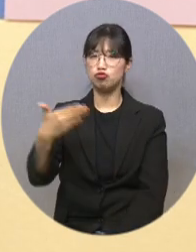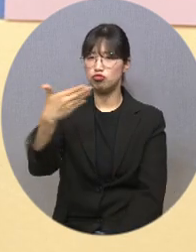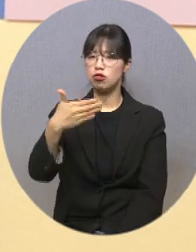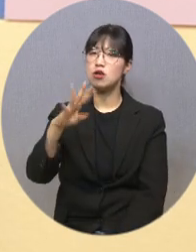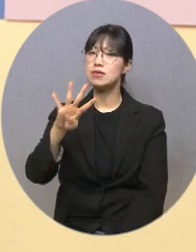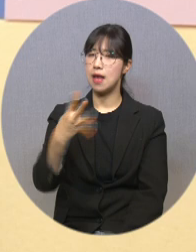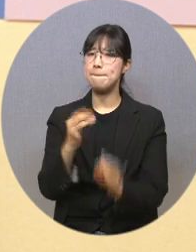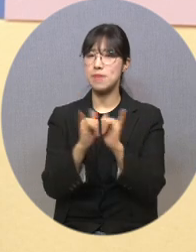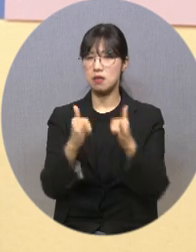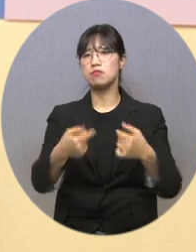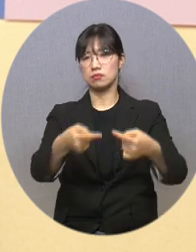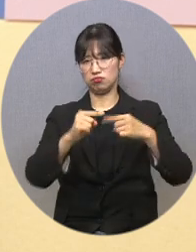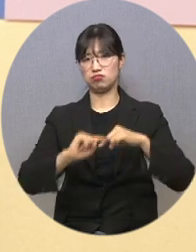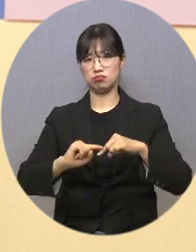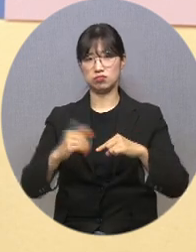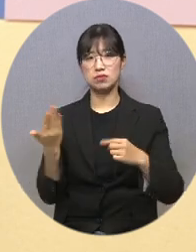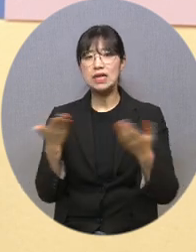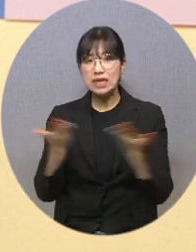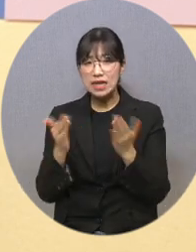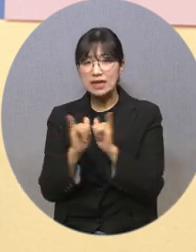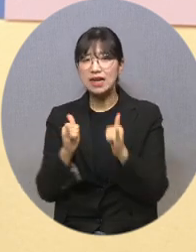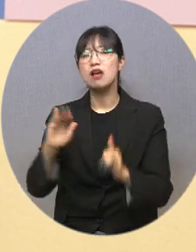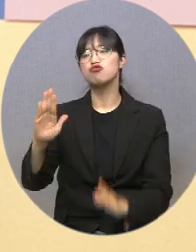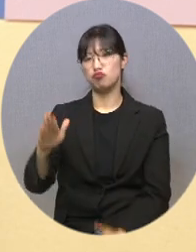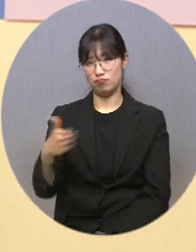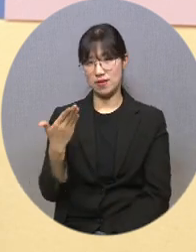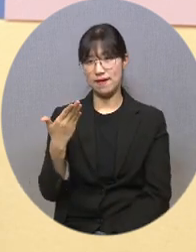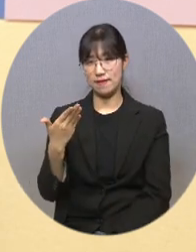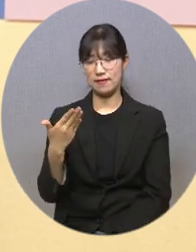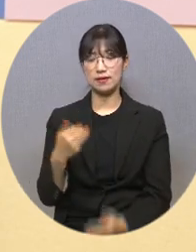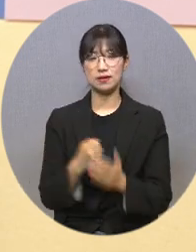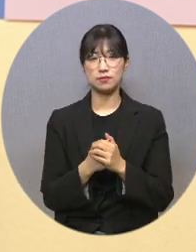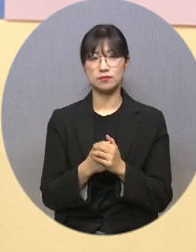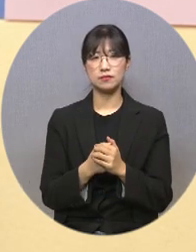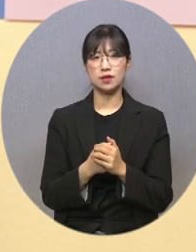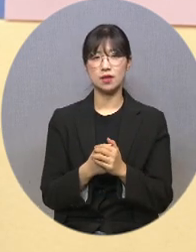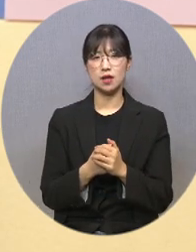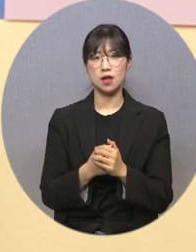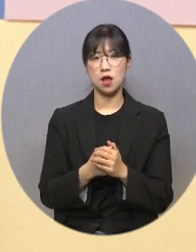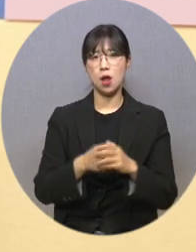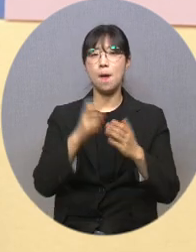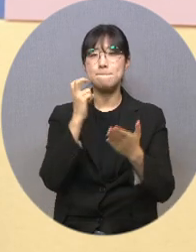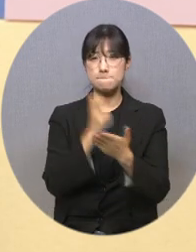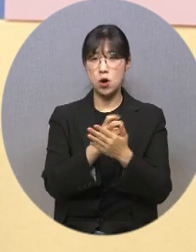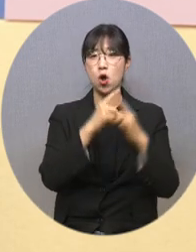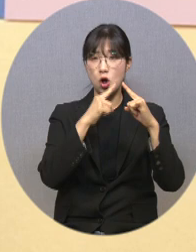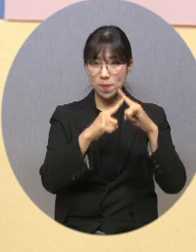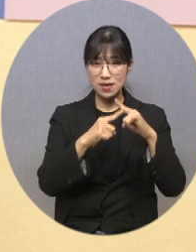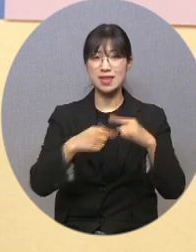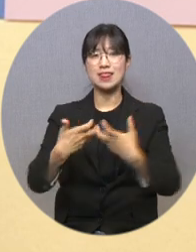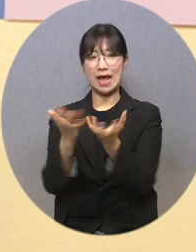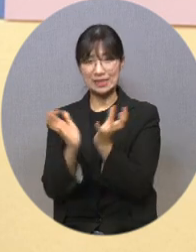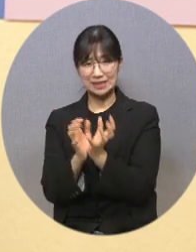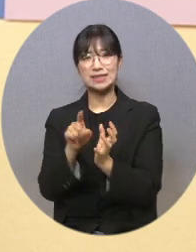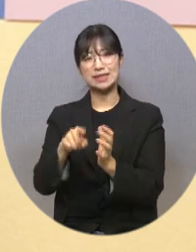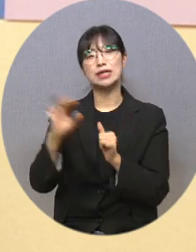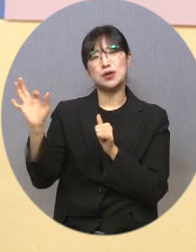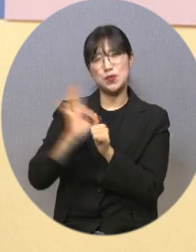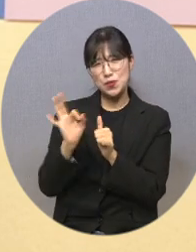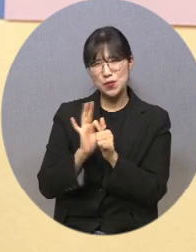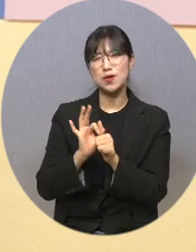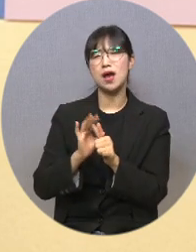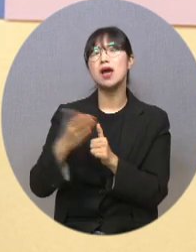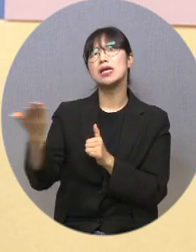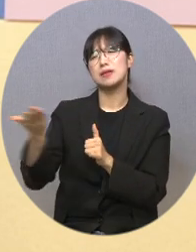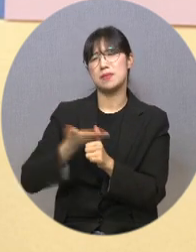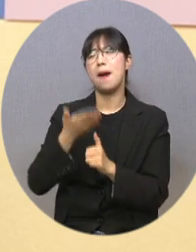되는데 종사자가 한 900명 정도 되고요. 그러니까 법인이나 단체에서 운영하는 경우는 전입금이라든가 후원금이라도